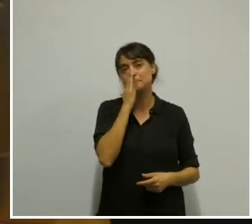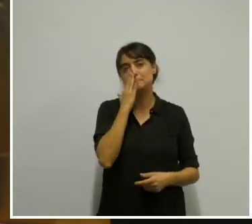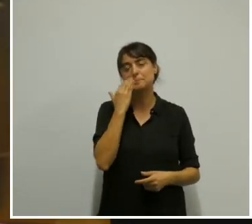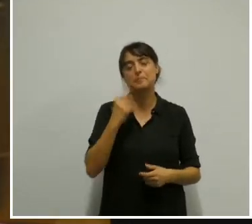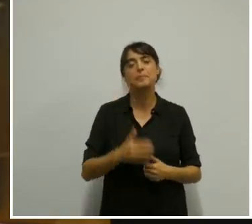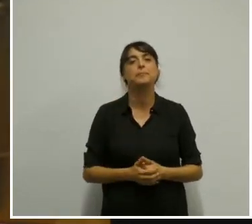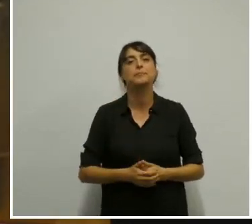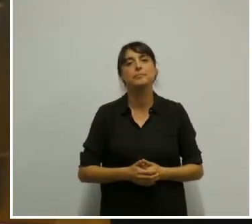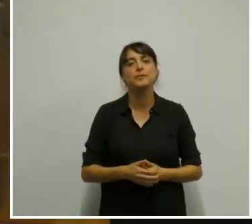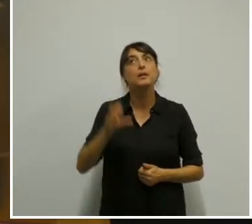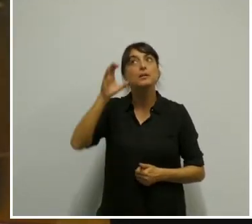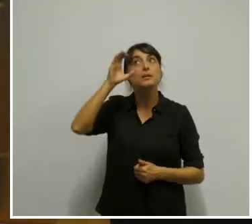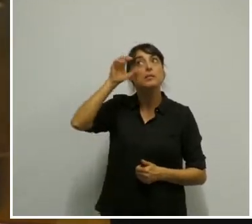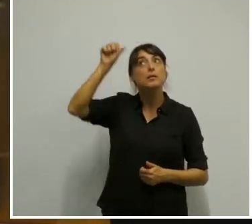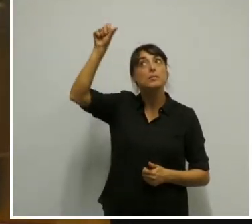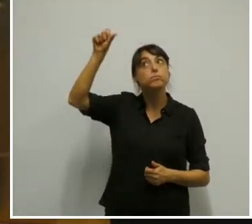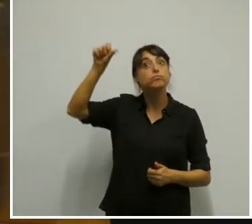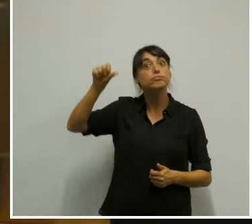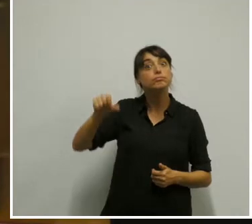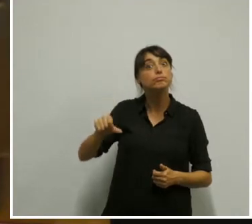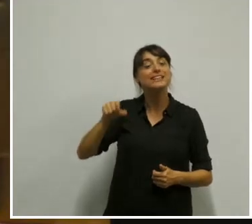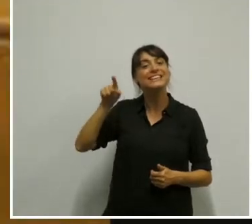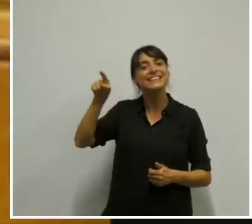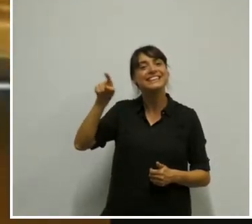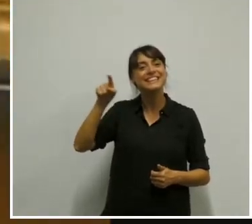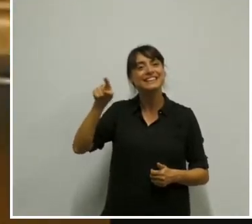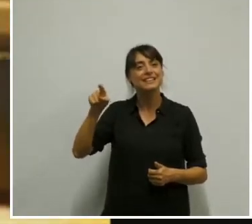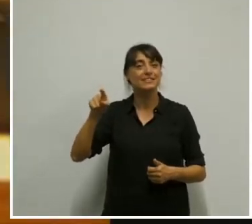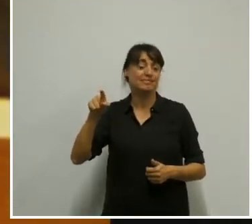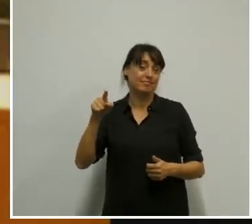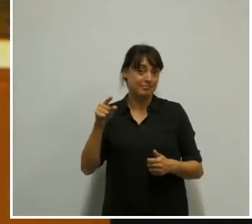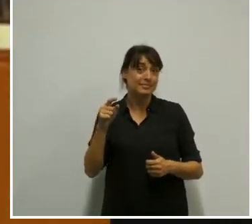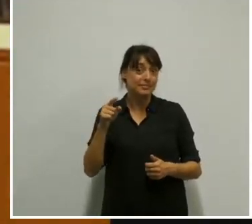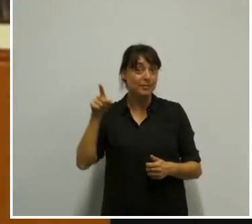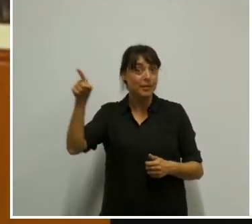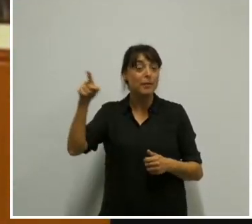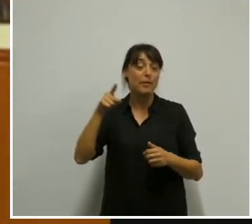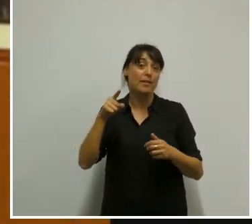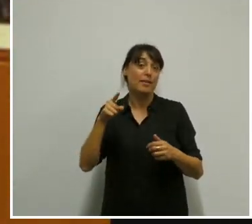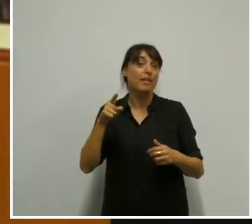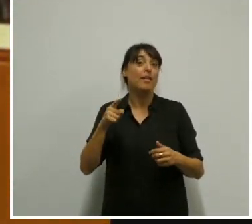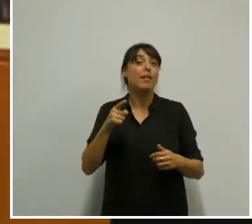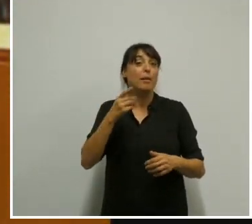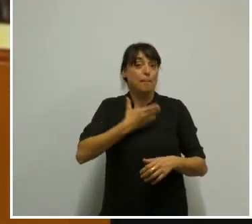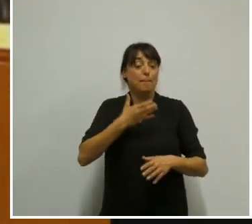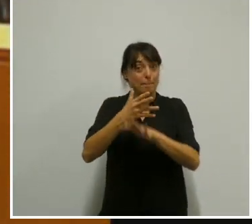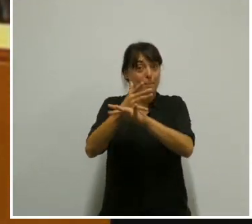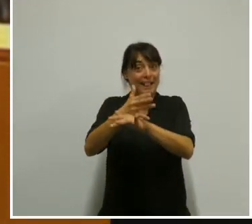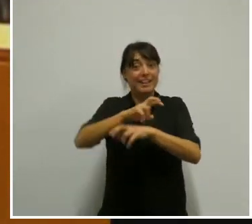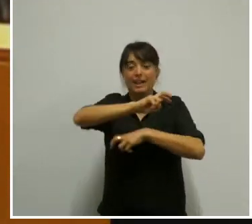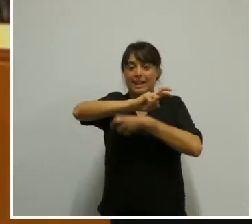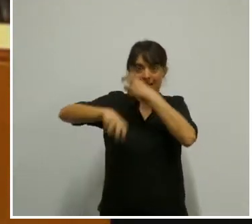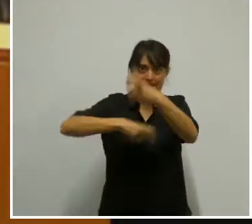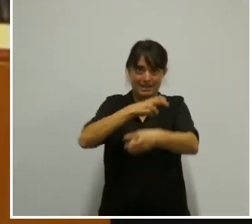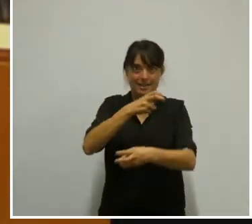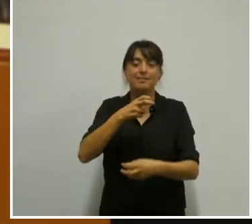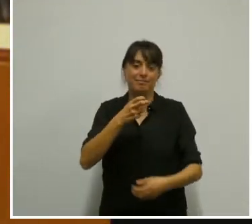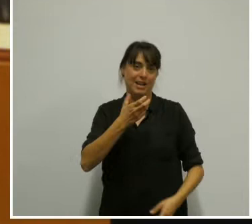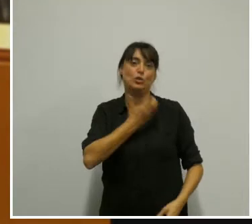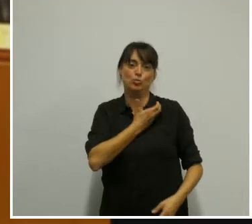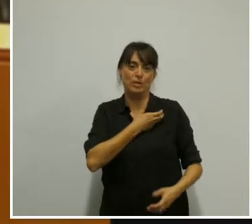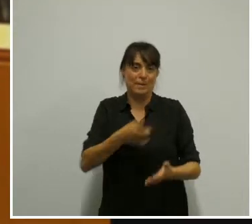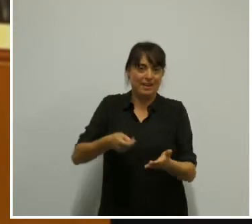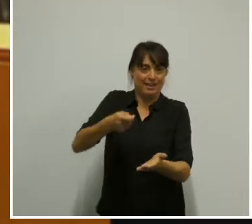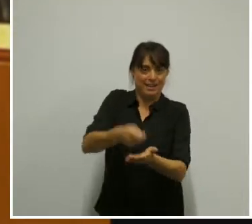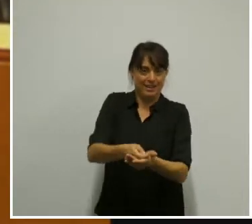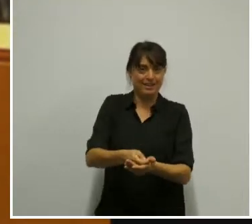com heu pogut veure tots, això, bueno, és un dels exemples dels patis que estem transformant des de l'Ajuntament. En aquest cas és un cas una mica especial perquè va